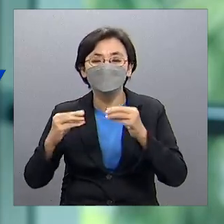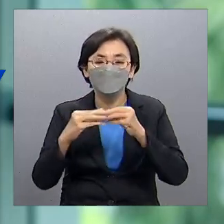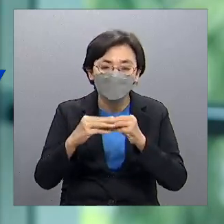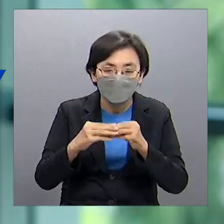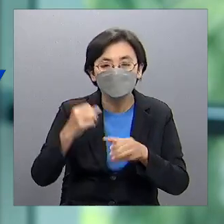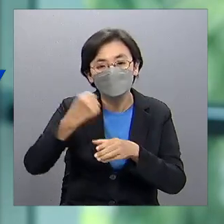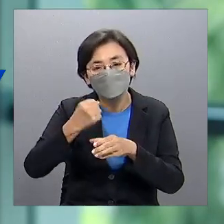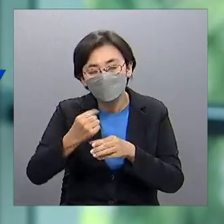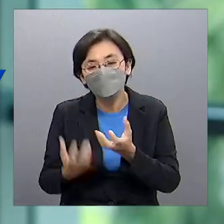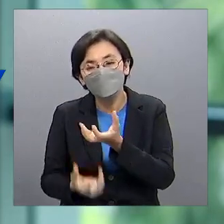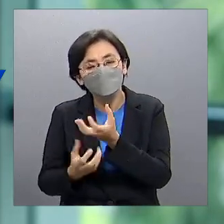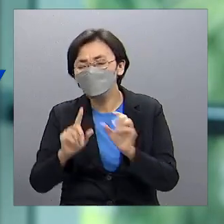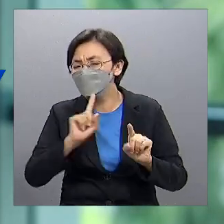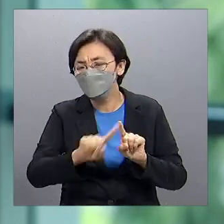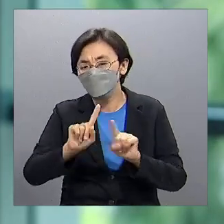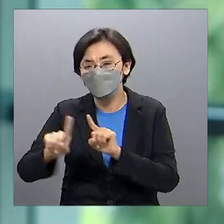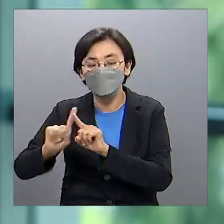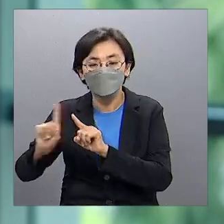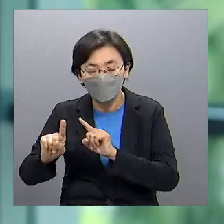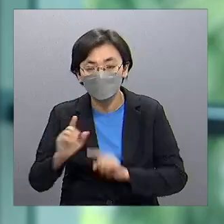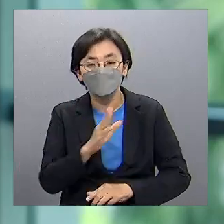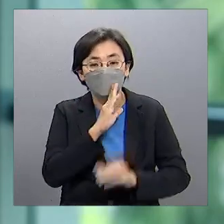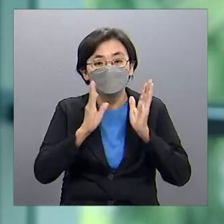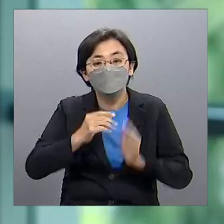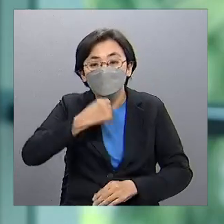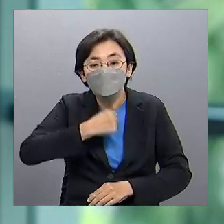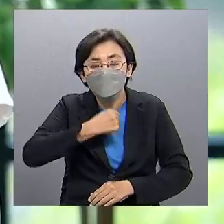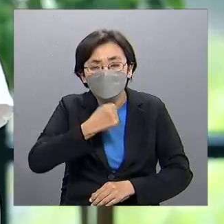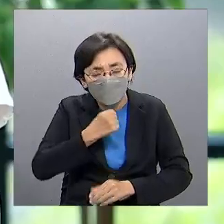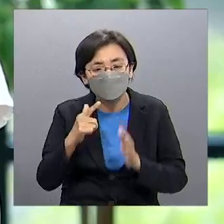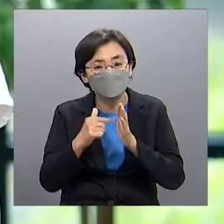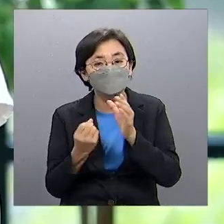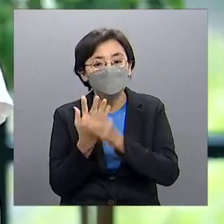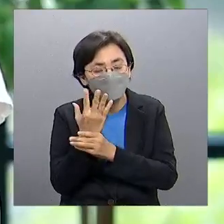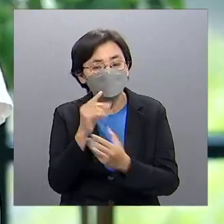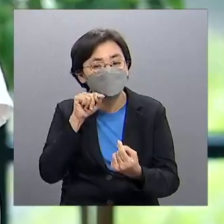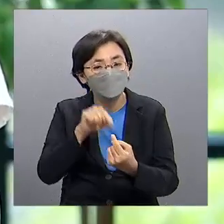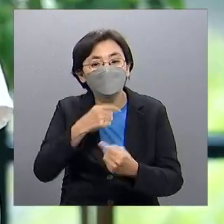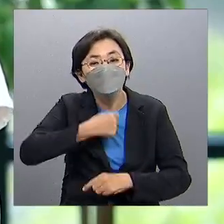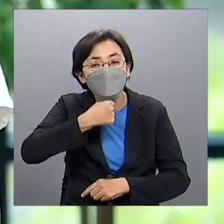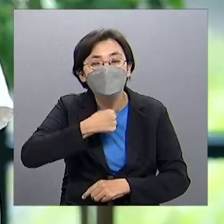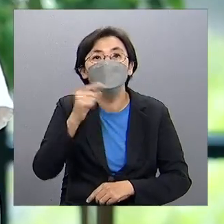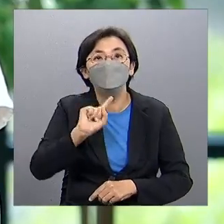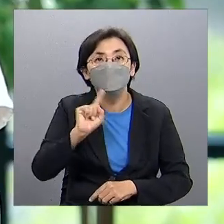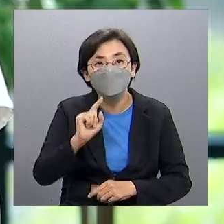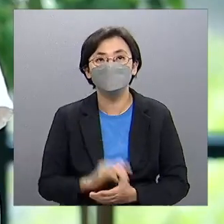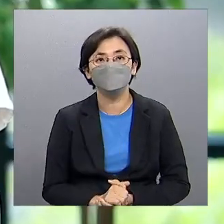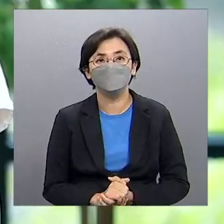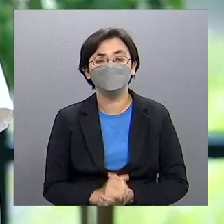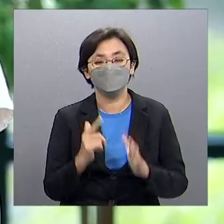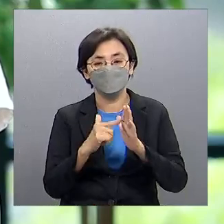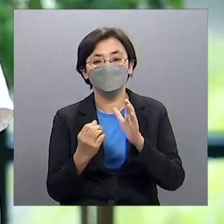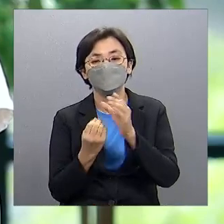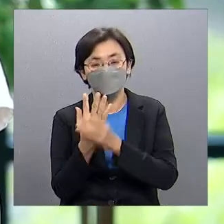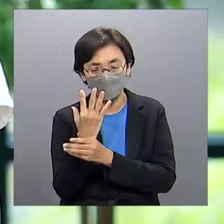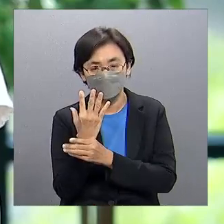ไม่เหมือนกันด้วยนะคะอย่างในผู้สูงอายุมียาสมุนไพรประเภทไหนบ้างคะ ในผู้สูงอายุนะครับหลักๆแล้วเนี่ยจะเป็นเรื่องเกี่ยวกับร่างกาย